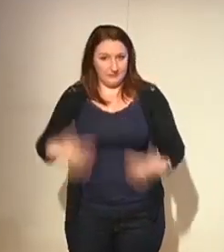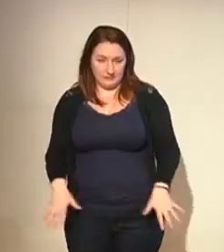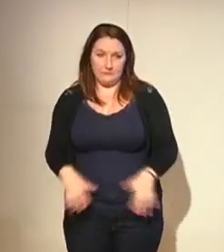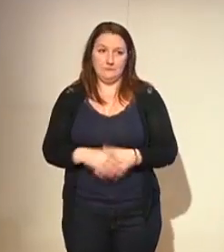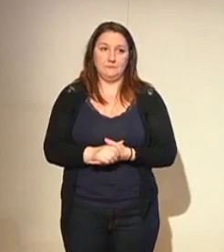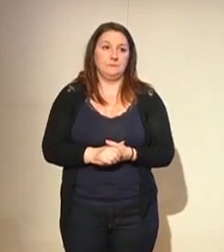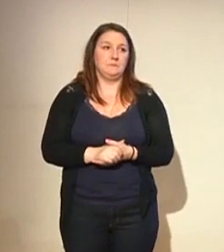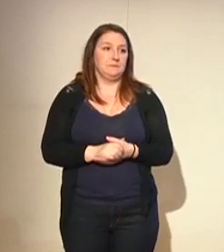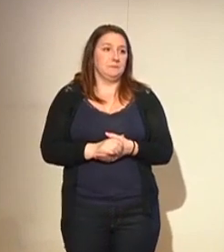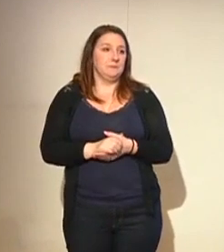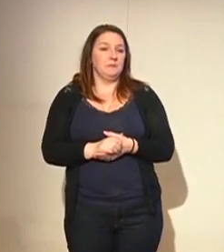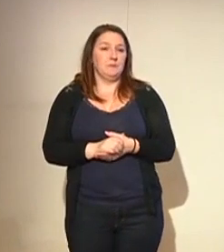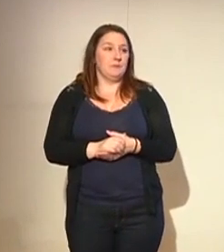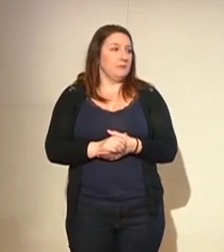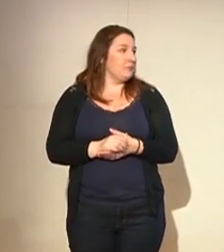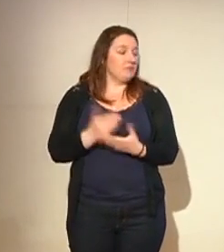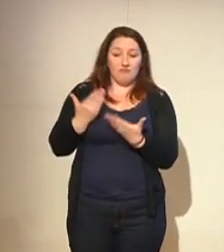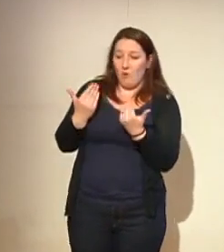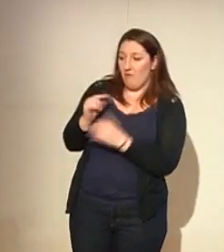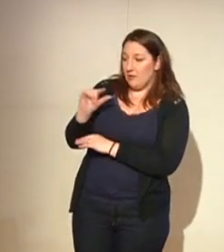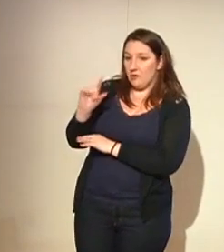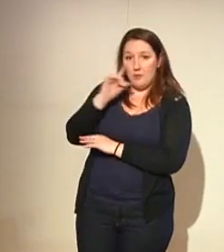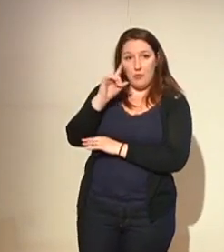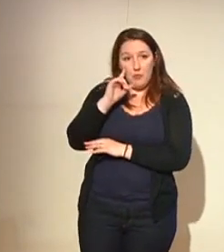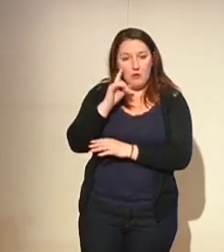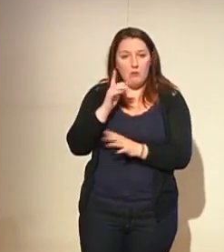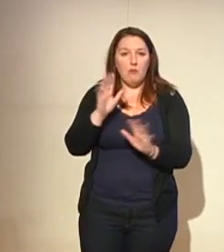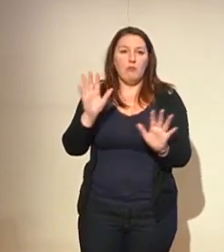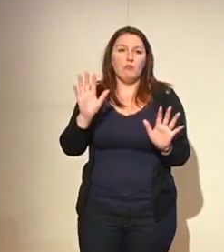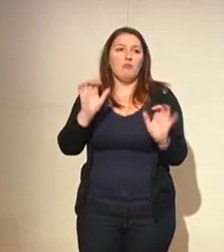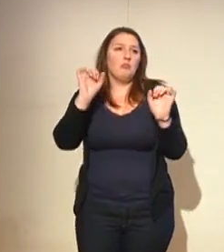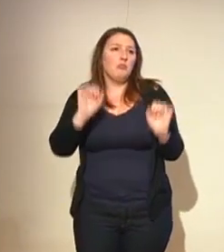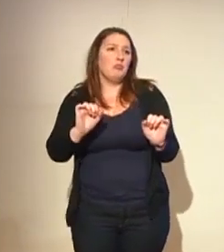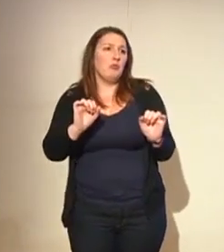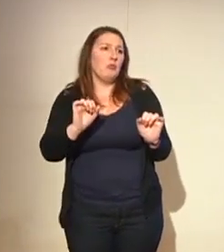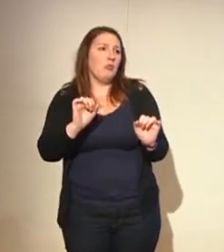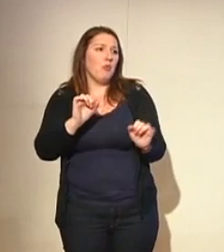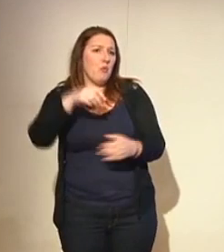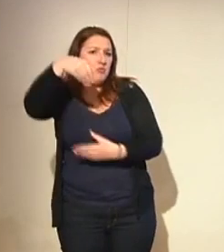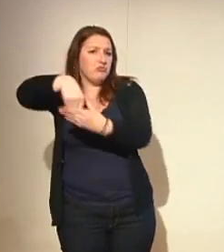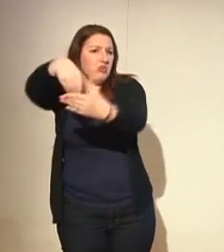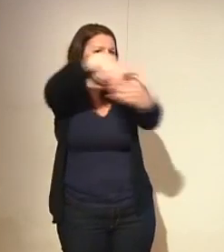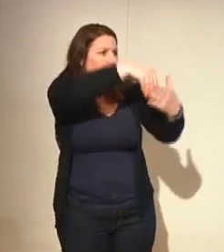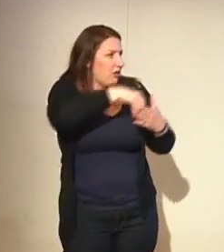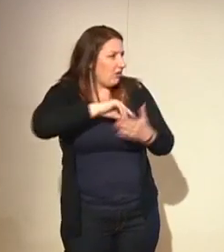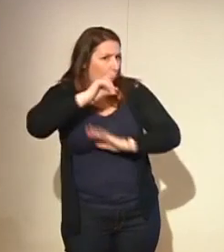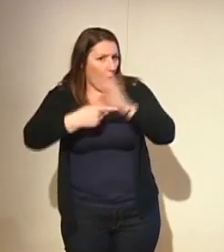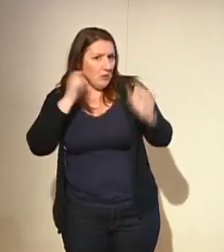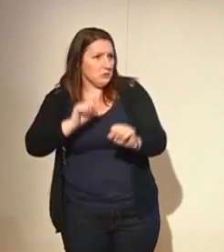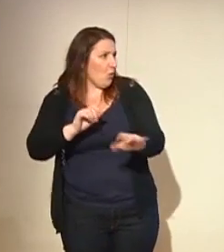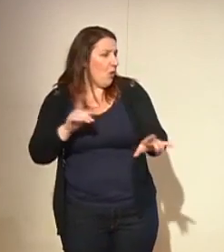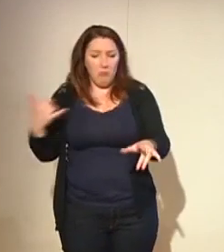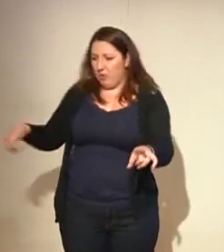adoptée et nous allons attendre un petit peu puisque il s'agit à nouveau non on marche pe commencer le vote à buletin secret ça c'est un